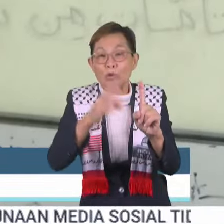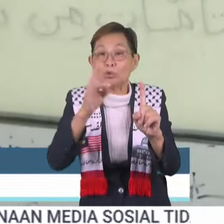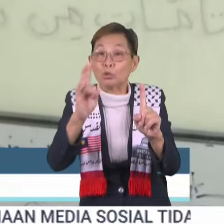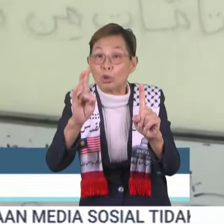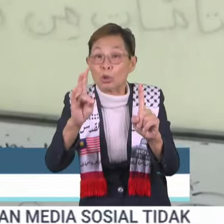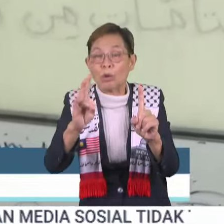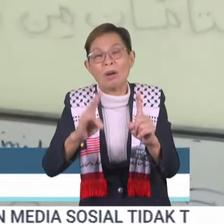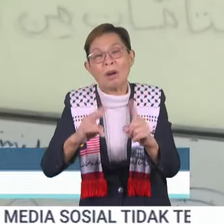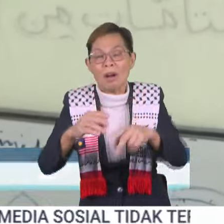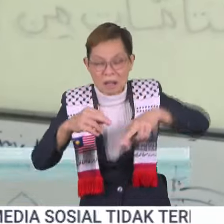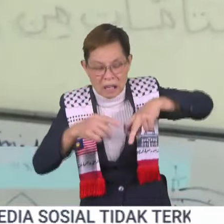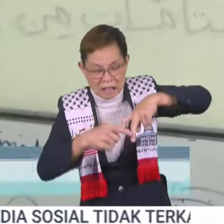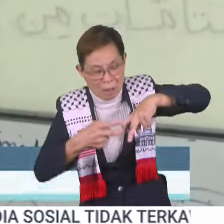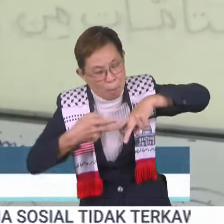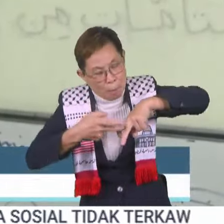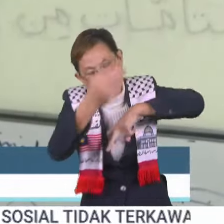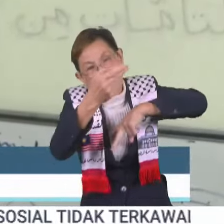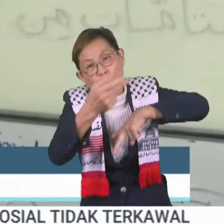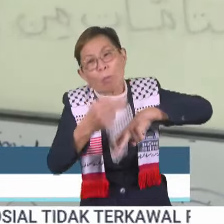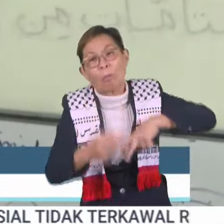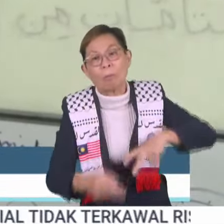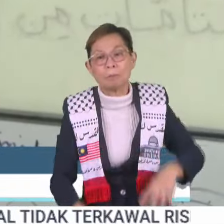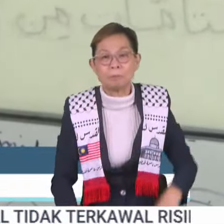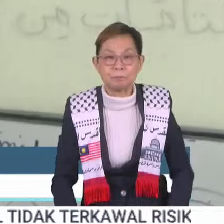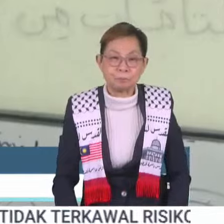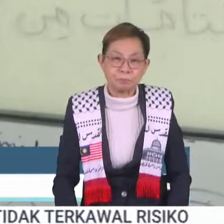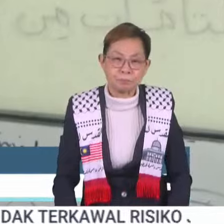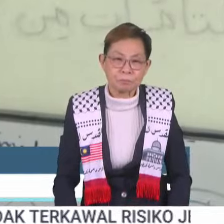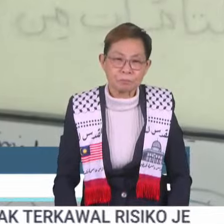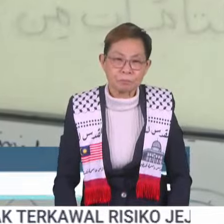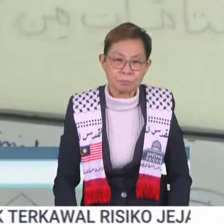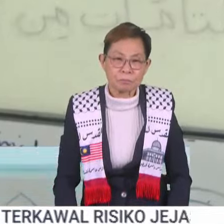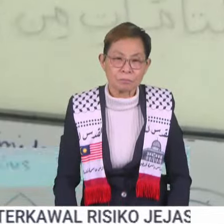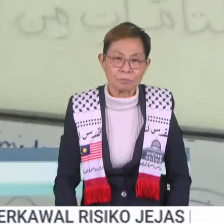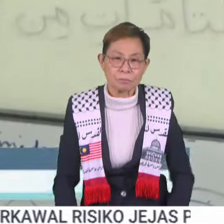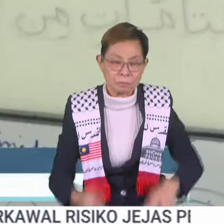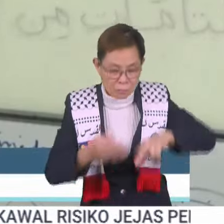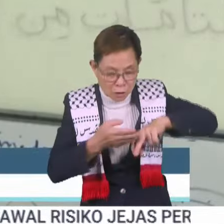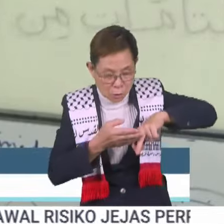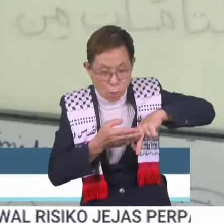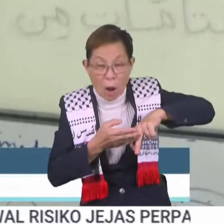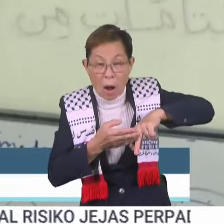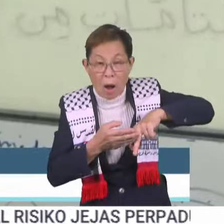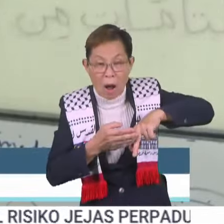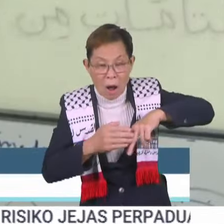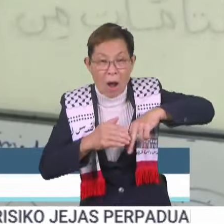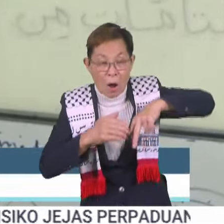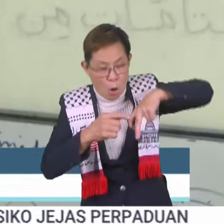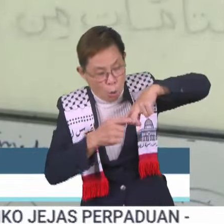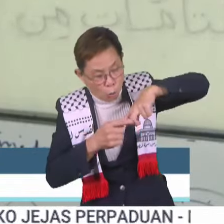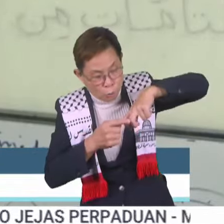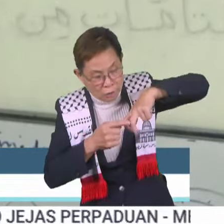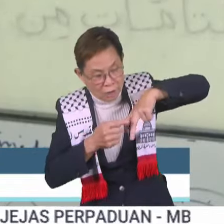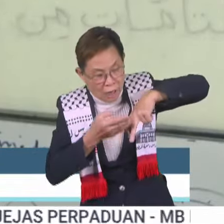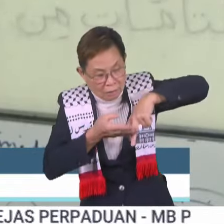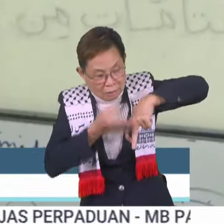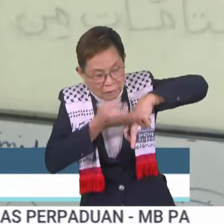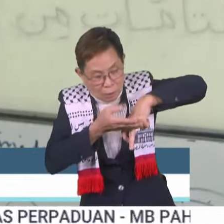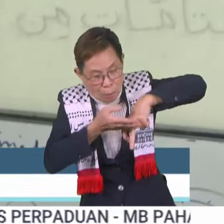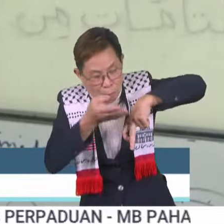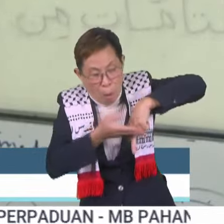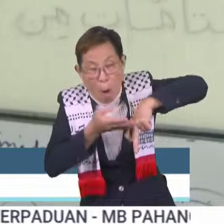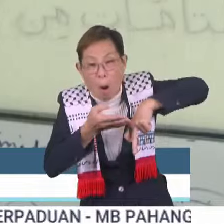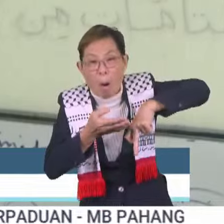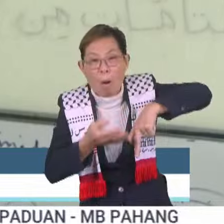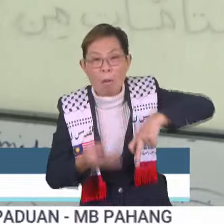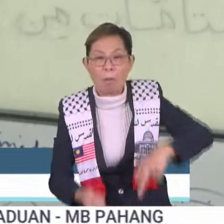Kaki yang sebab mekanikal lah, sebab potong dia tak ada lutut, dia potongan dia atas pada lutut. Jadi kalau kaki biasa tu